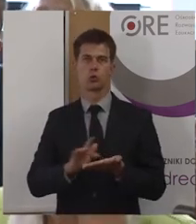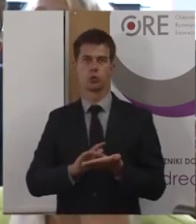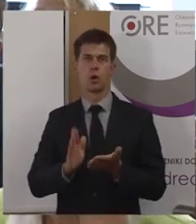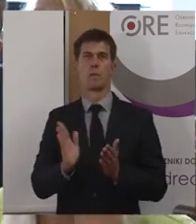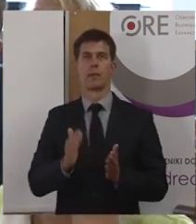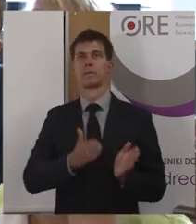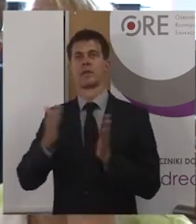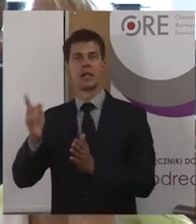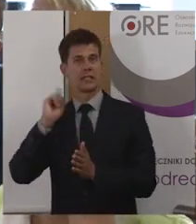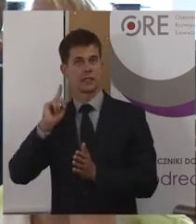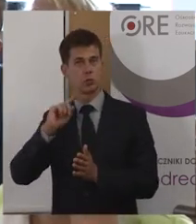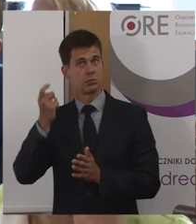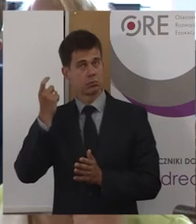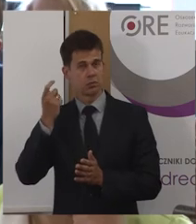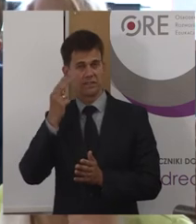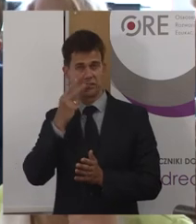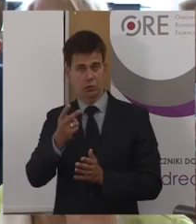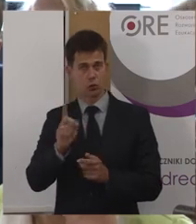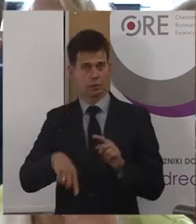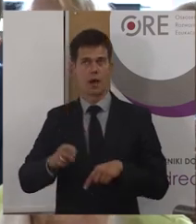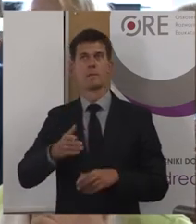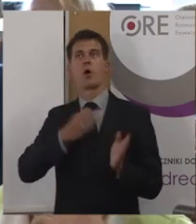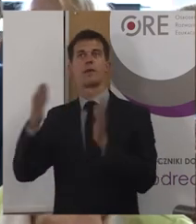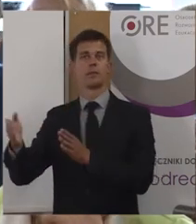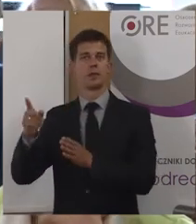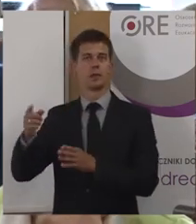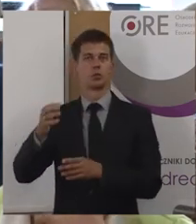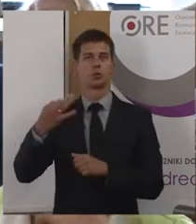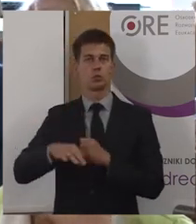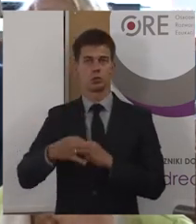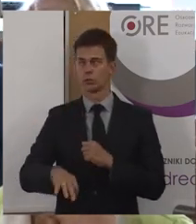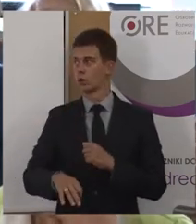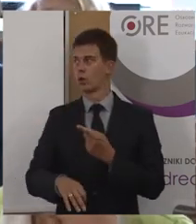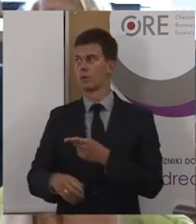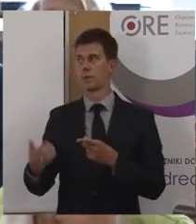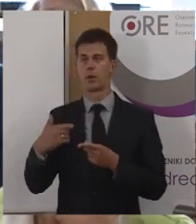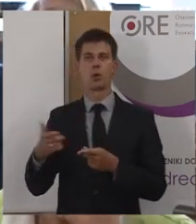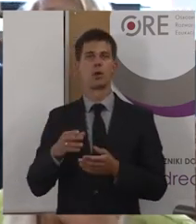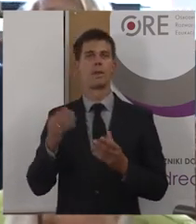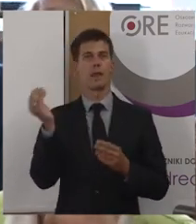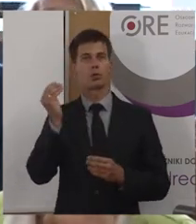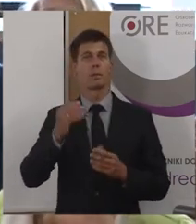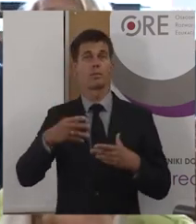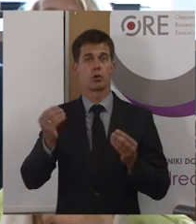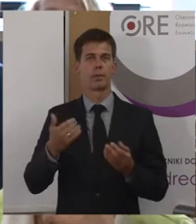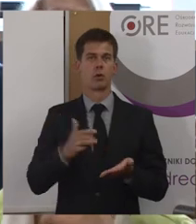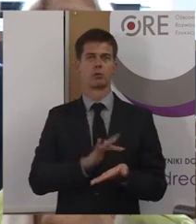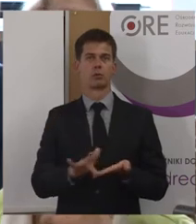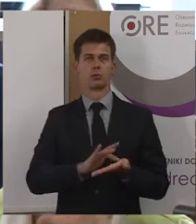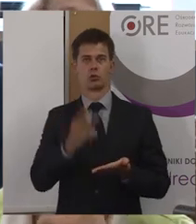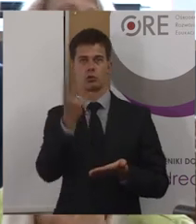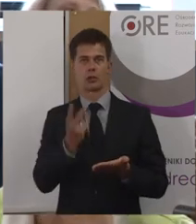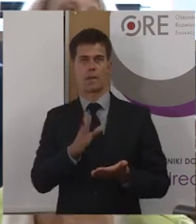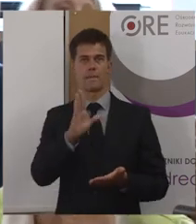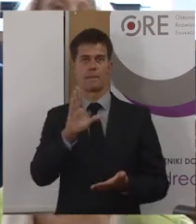mu się powiodło, ale jego nauczono pewnie porządnie w laskach Braille'a, prawda? I dzięki temu sobie potem poradził w szkole średniej. Mimo,